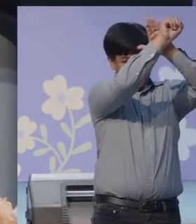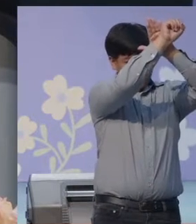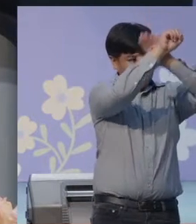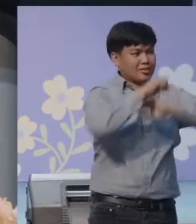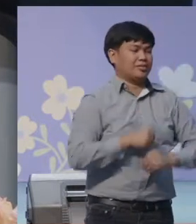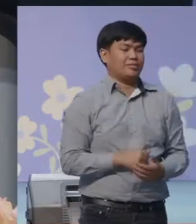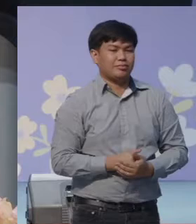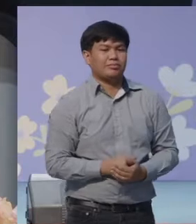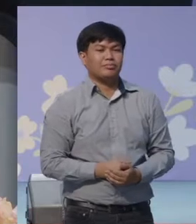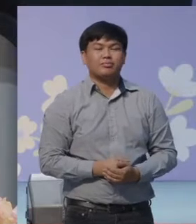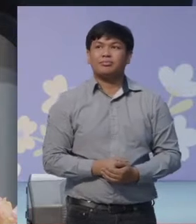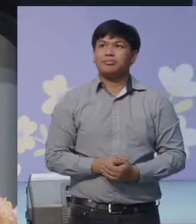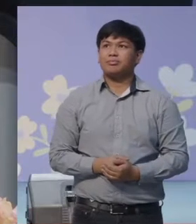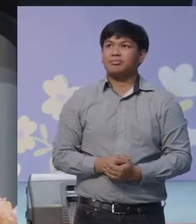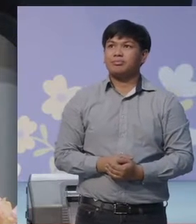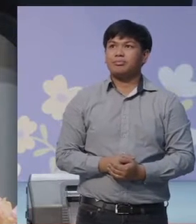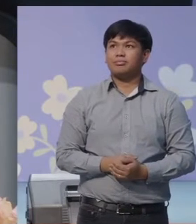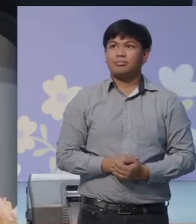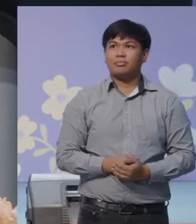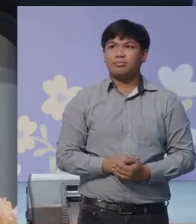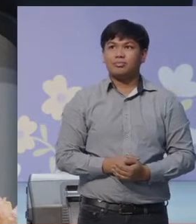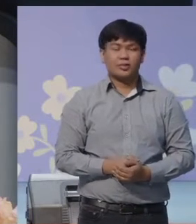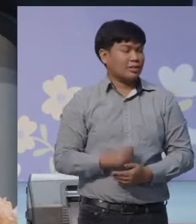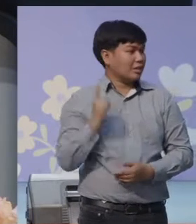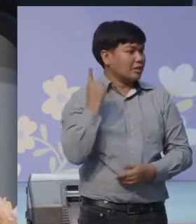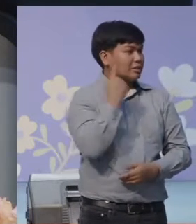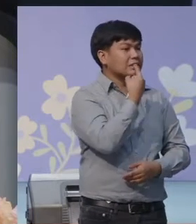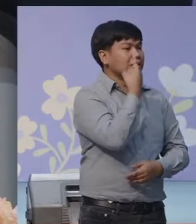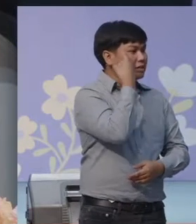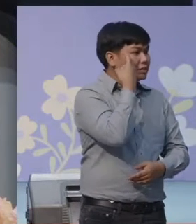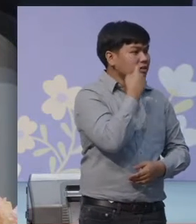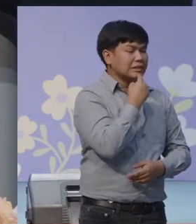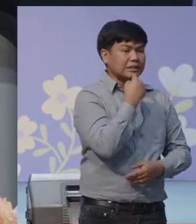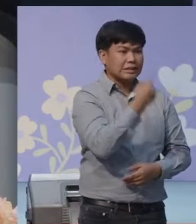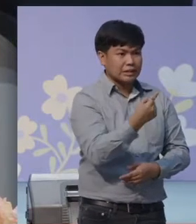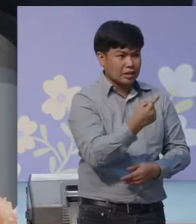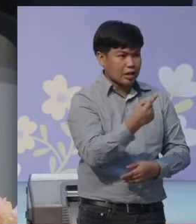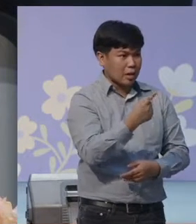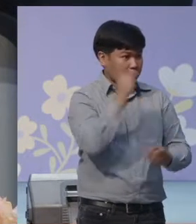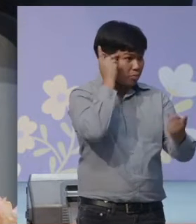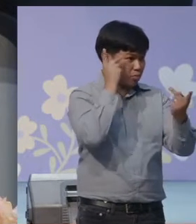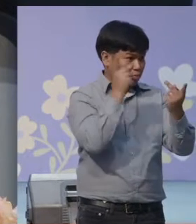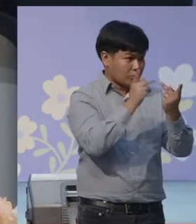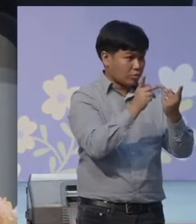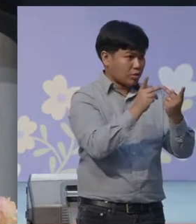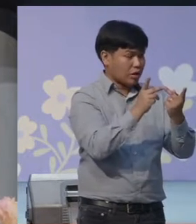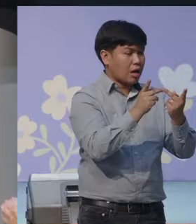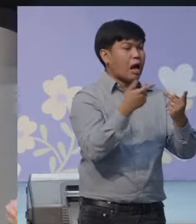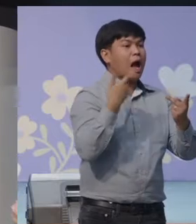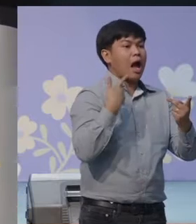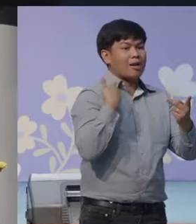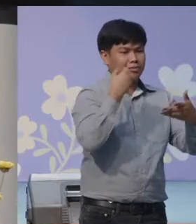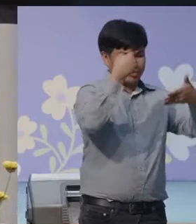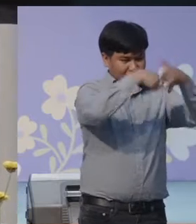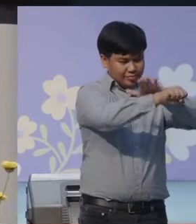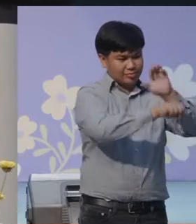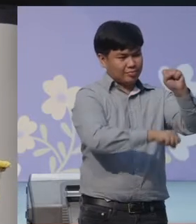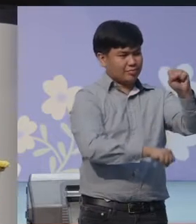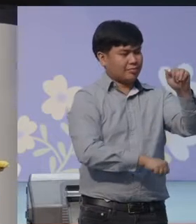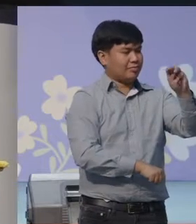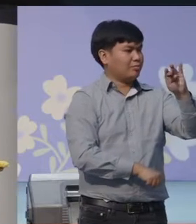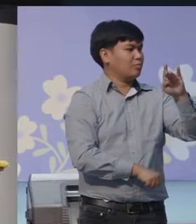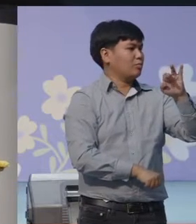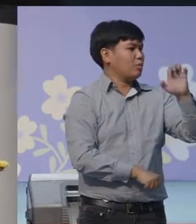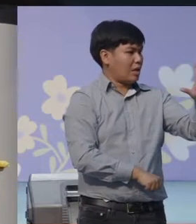No? Although nabanggit ko na kanina, ang layunin niya ay magkaroon ng isang Samuel